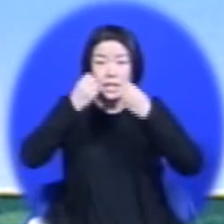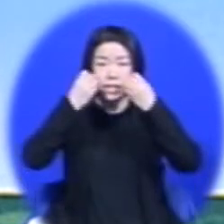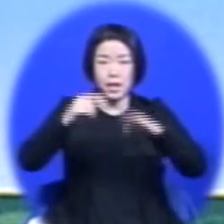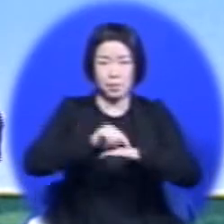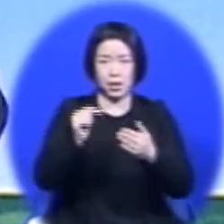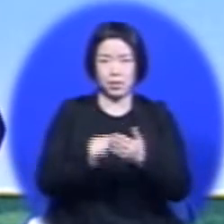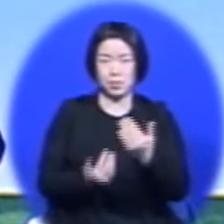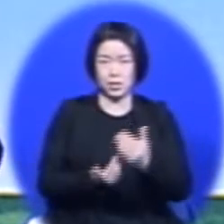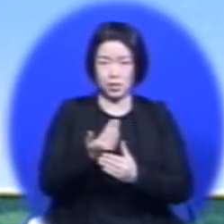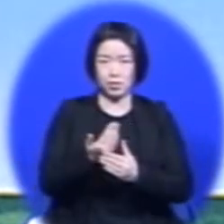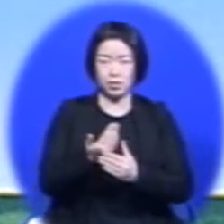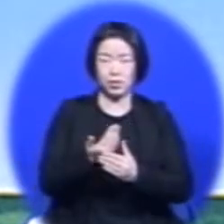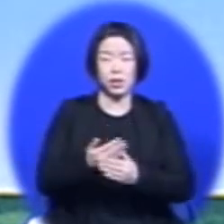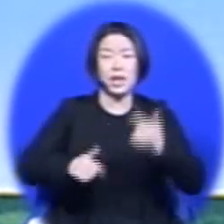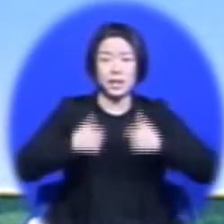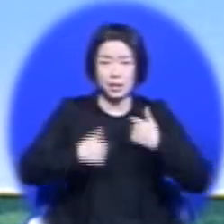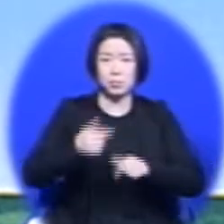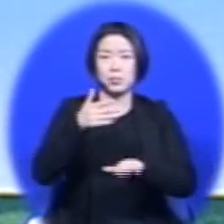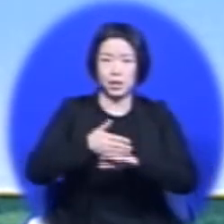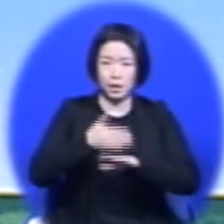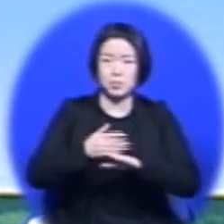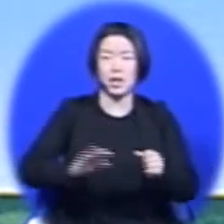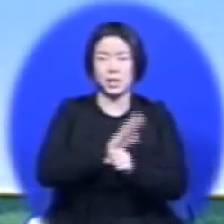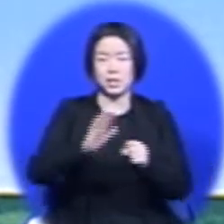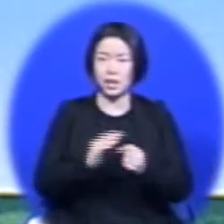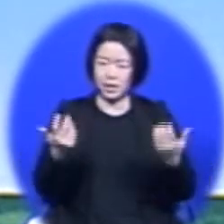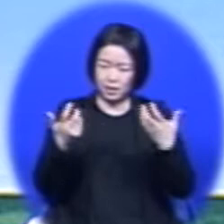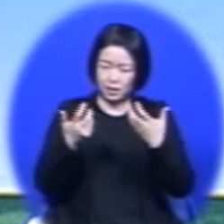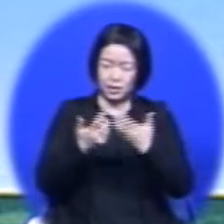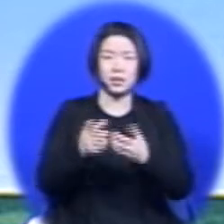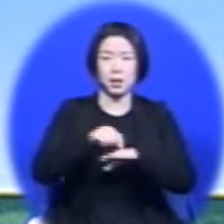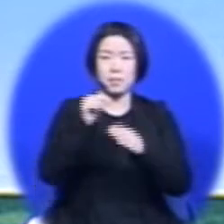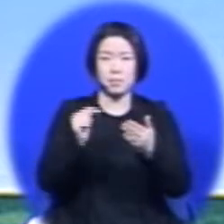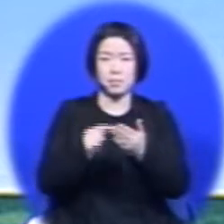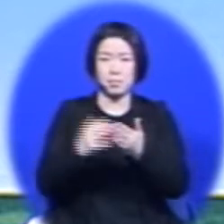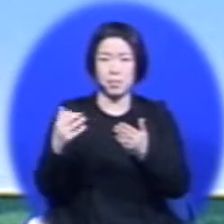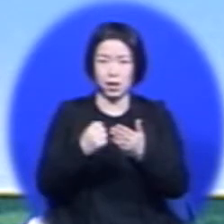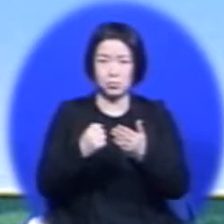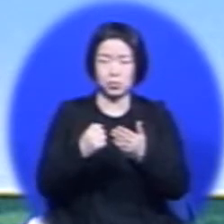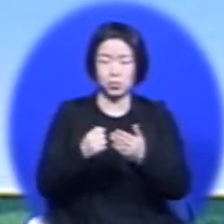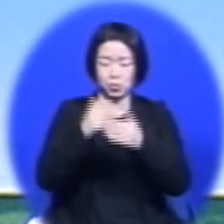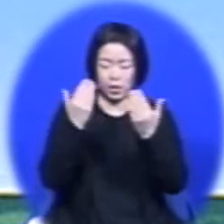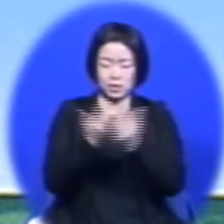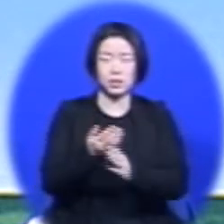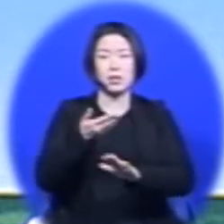생겼습니다. 기쁨과 감사와 사랑이 넘치는 마음으로 우리가 완전히 달라져